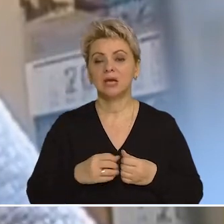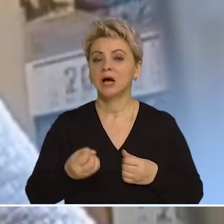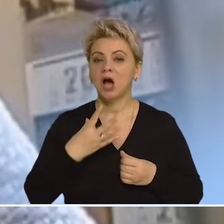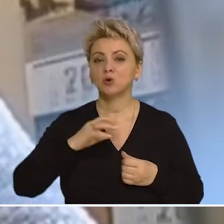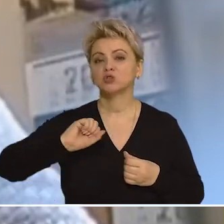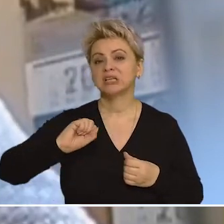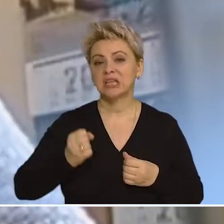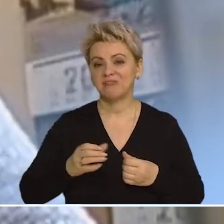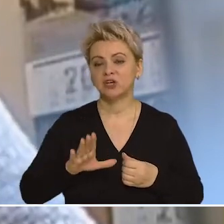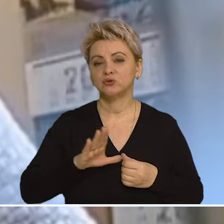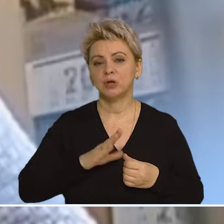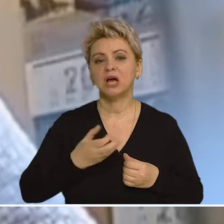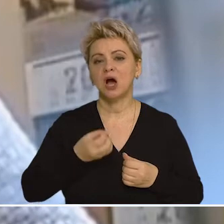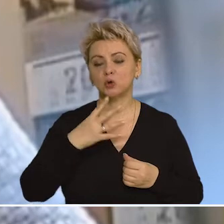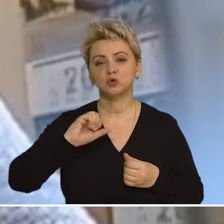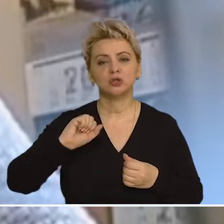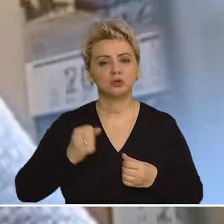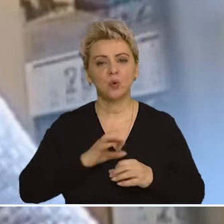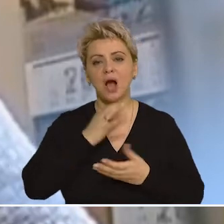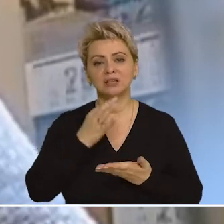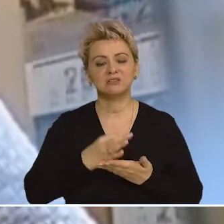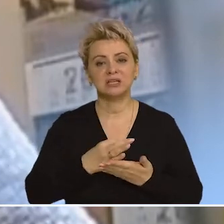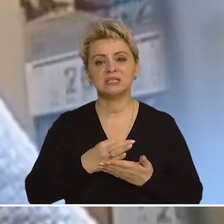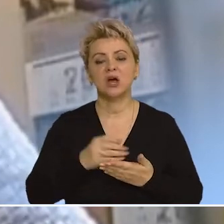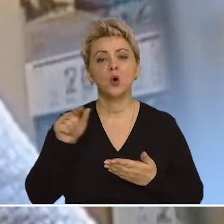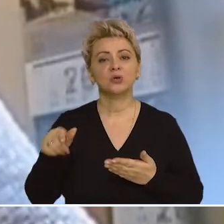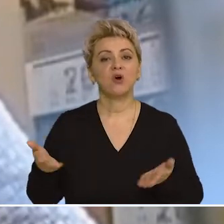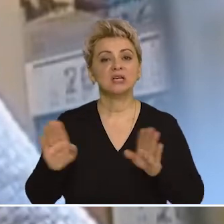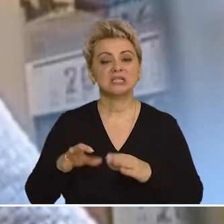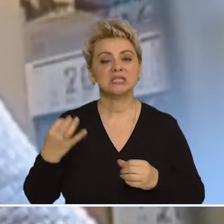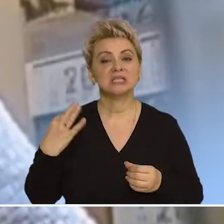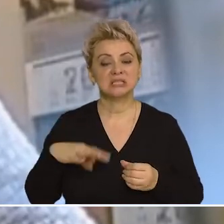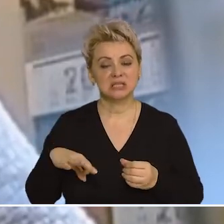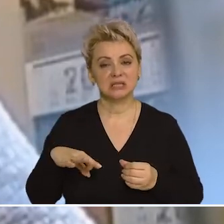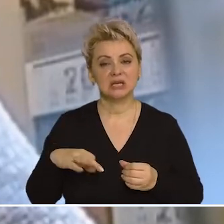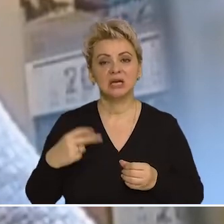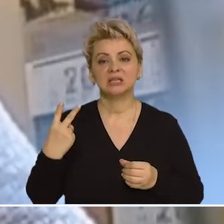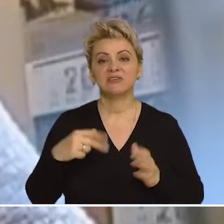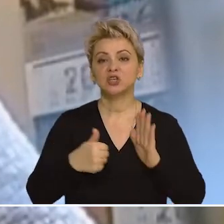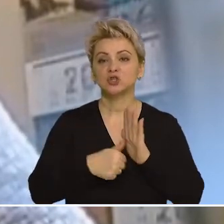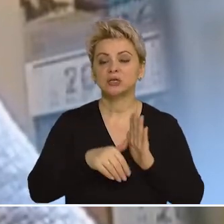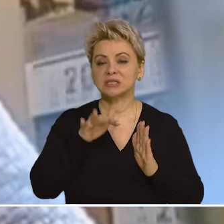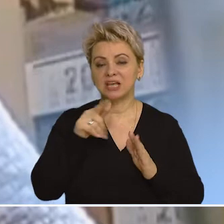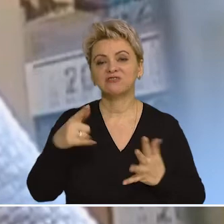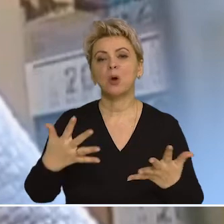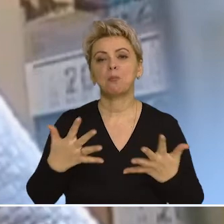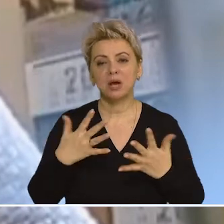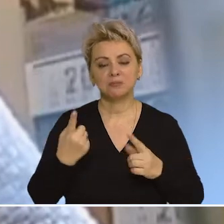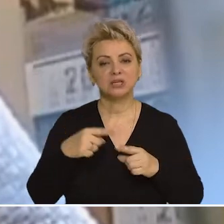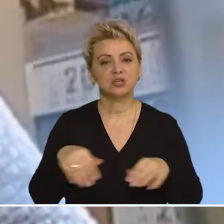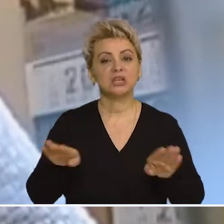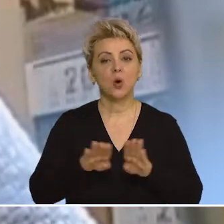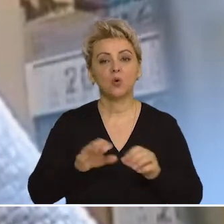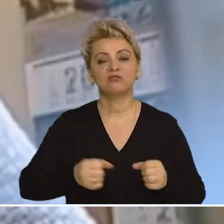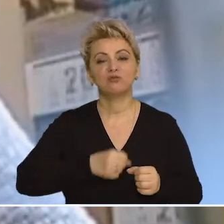Ну... Хороший товарищ, хороший друг, отец. У Женьки остался сын. 26 лет, вы же поймите,